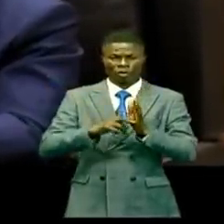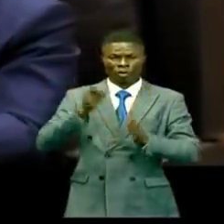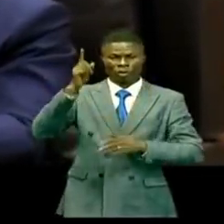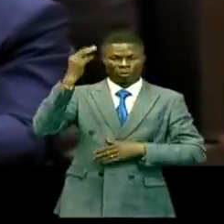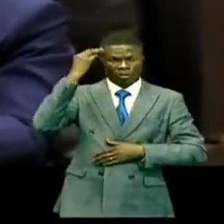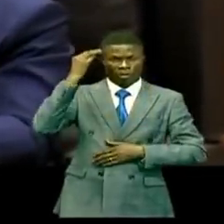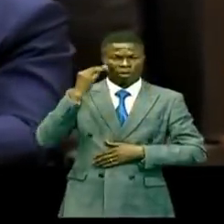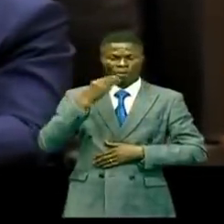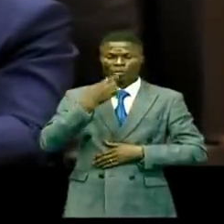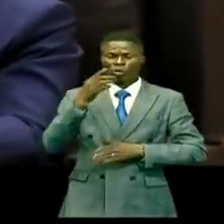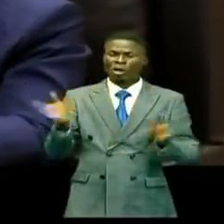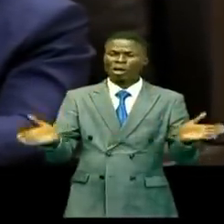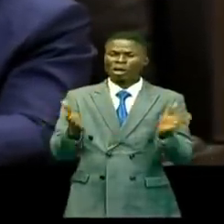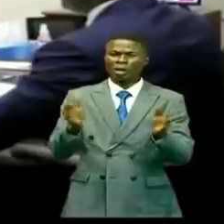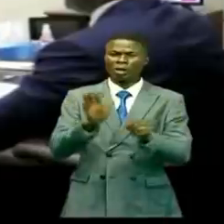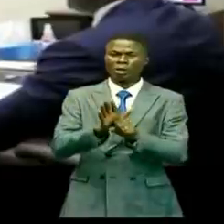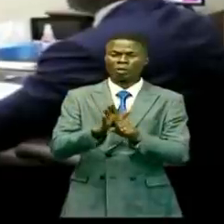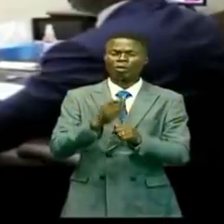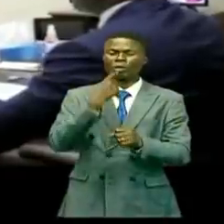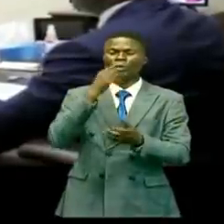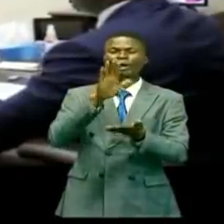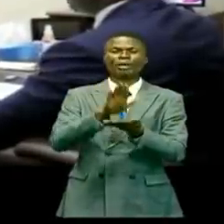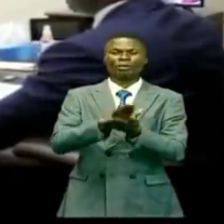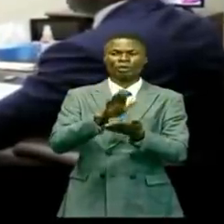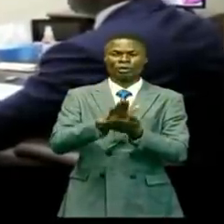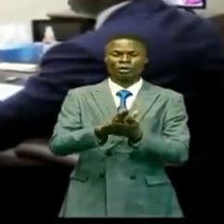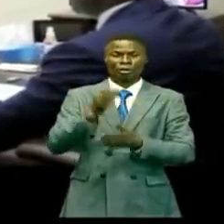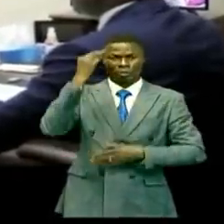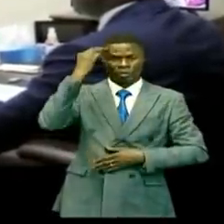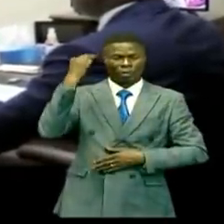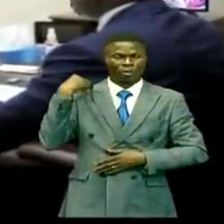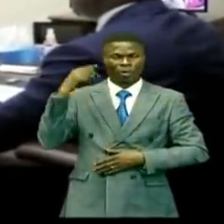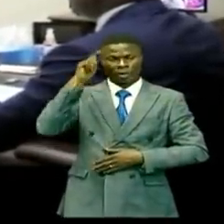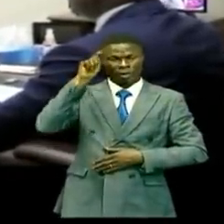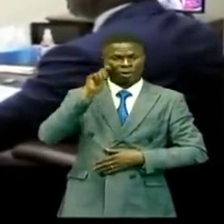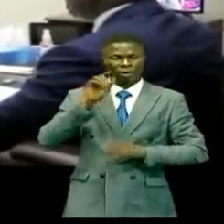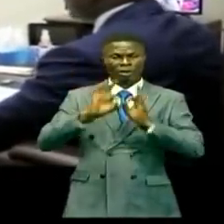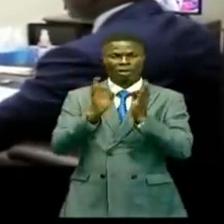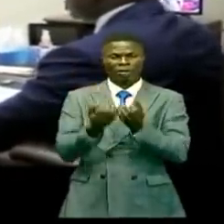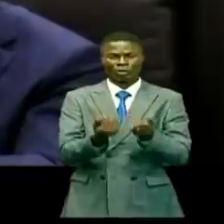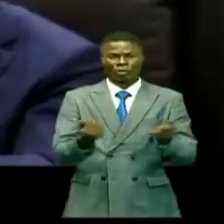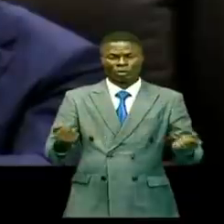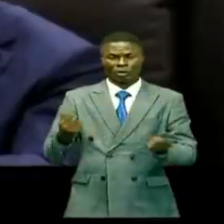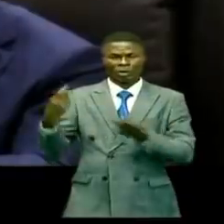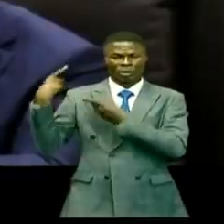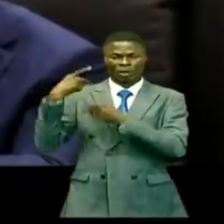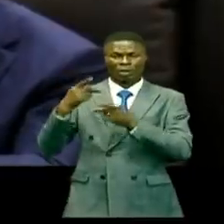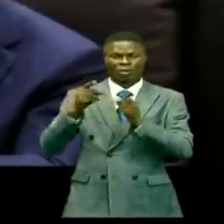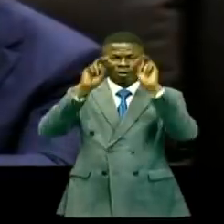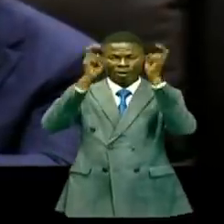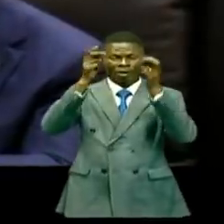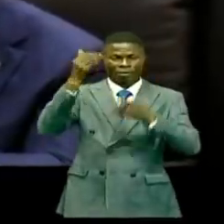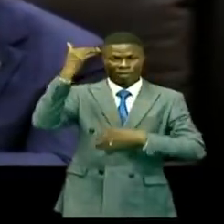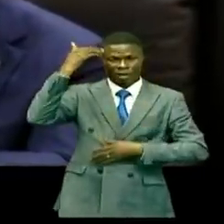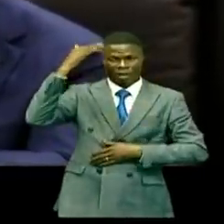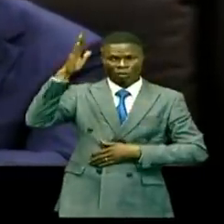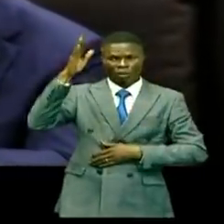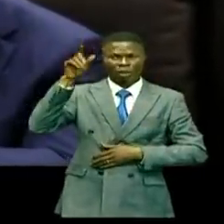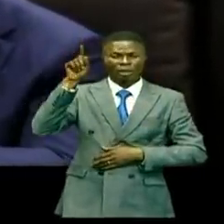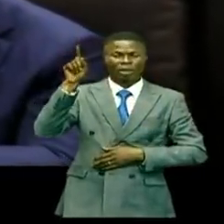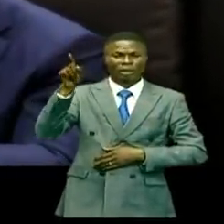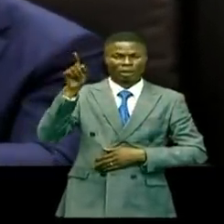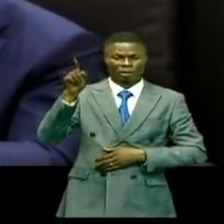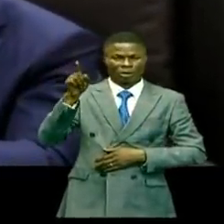adressé des encouragements et des félicitations à la ministre du Genre, Famille et Enfants qui, depuis la ville de Mbandaka, chef-lieu de la province de